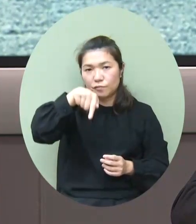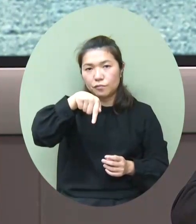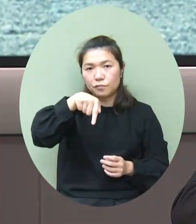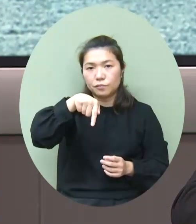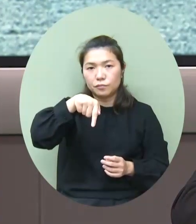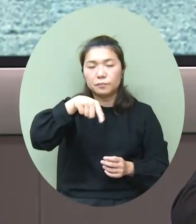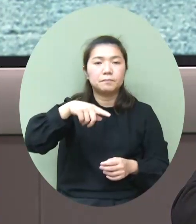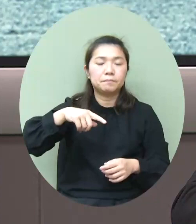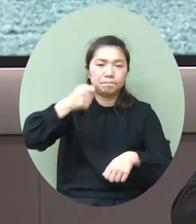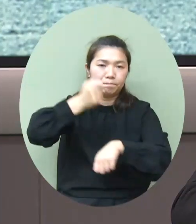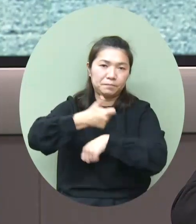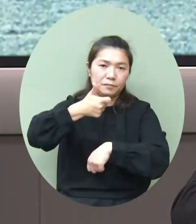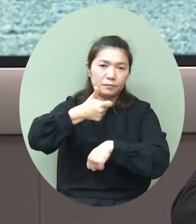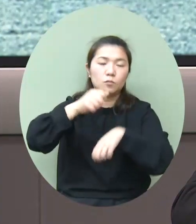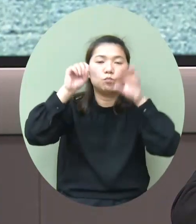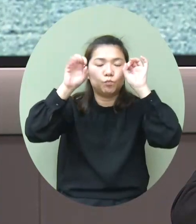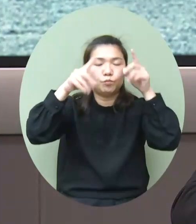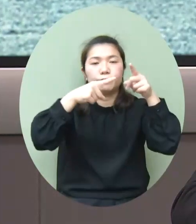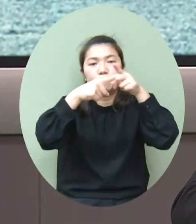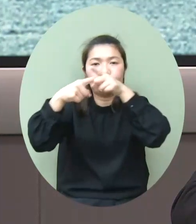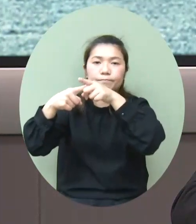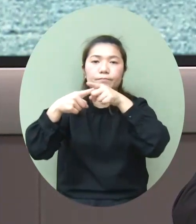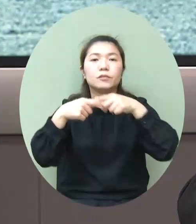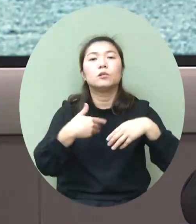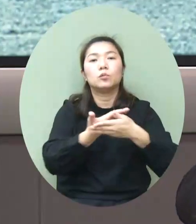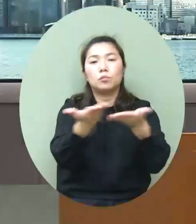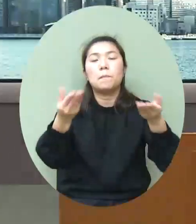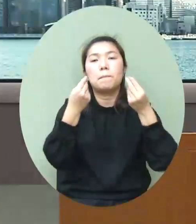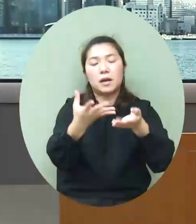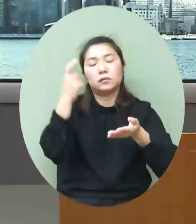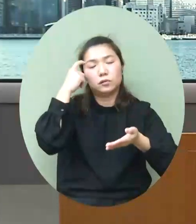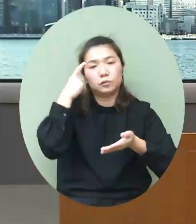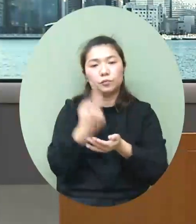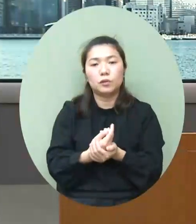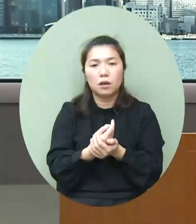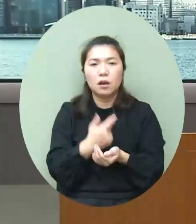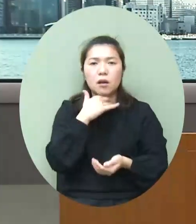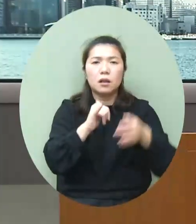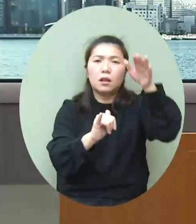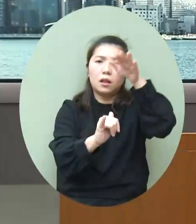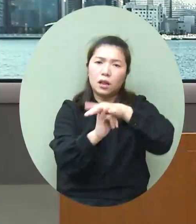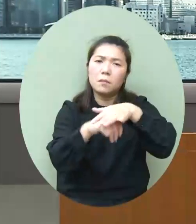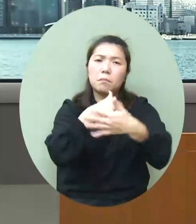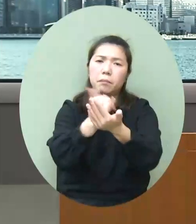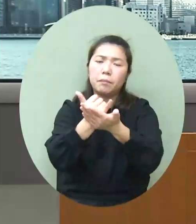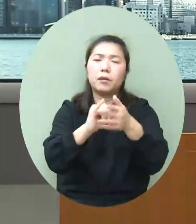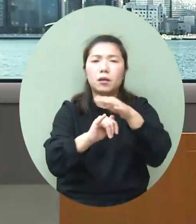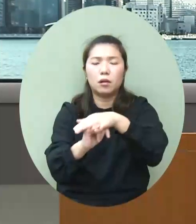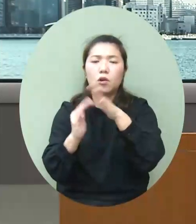节落实以后，政府会立刻跟大家公布。在遗体方